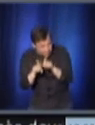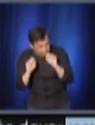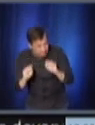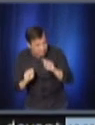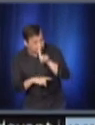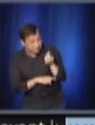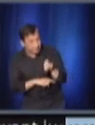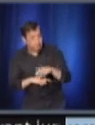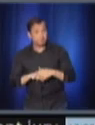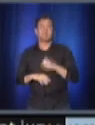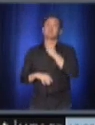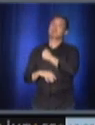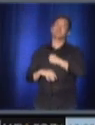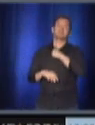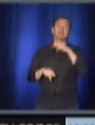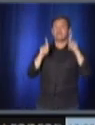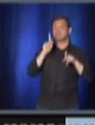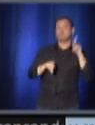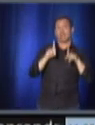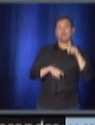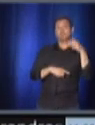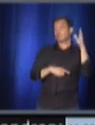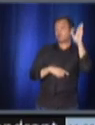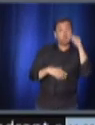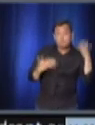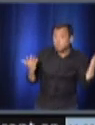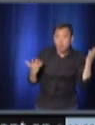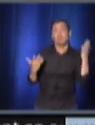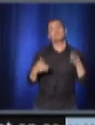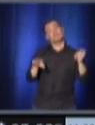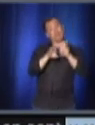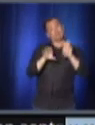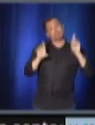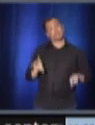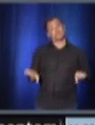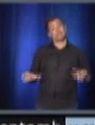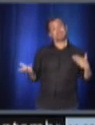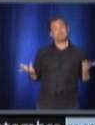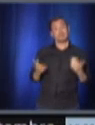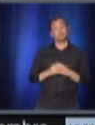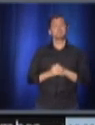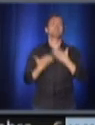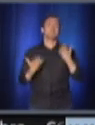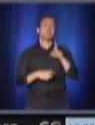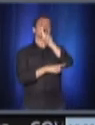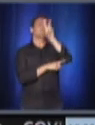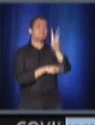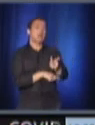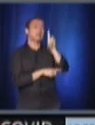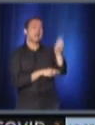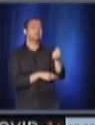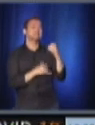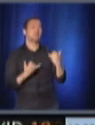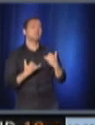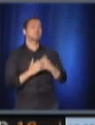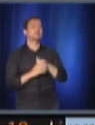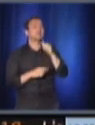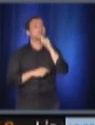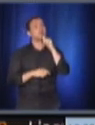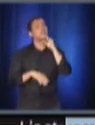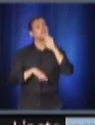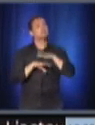si les gens ne respectent pas les règles, il va falloir le faire. Maintenant, ma vraie question, justement, pour faire du pouce sur ce que vous disiez, là, les tenanciers